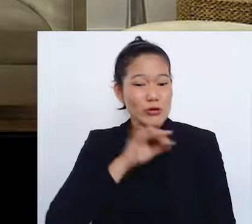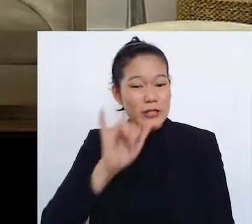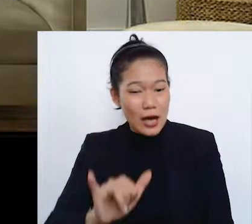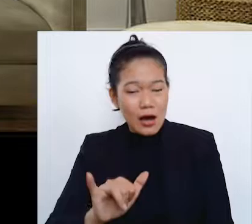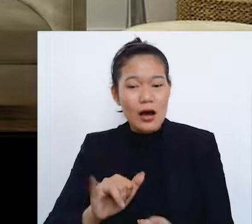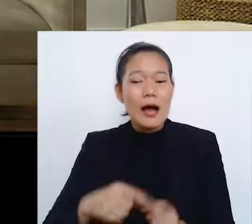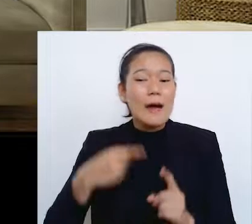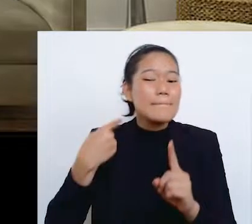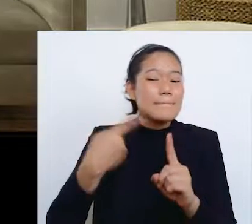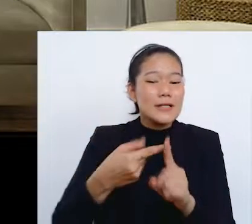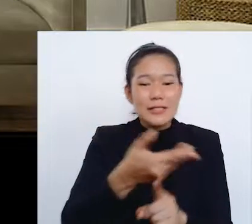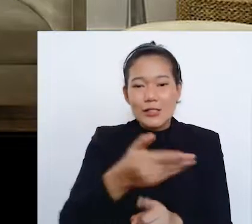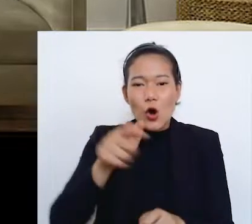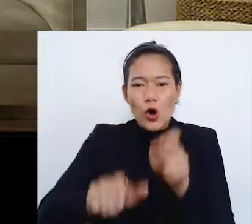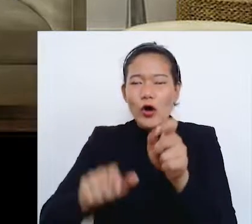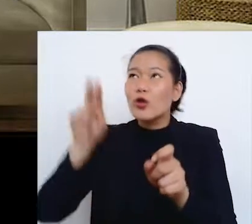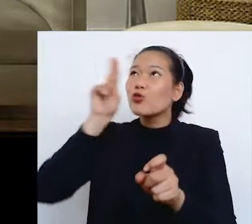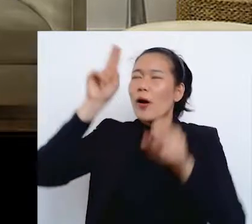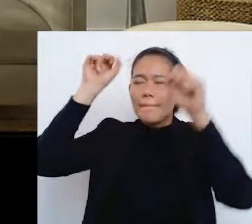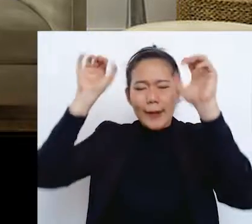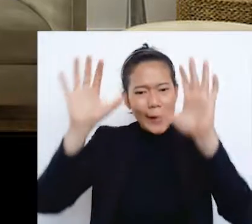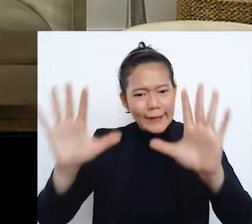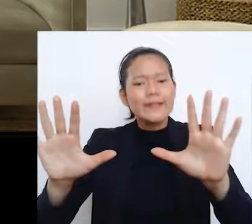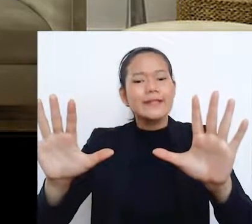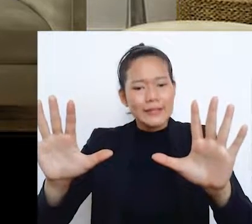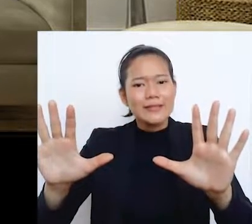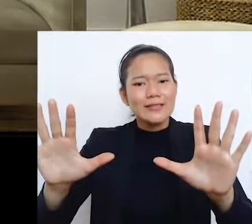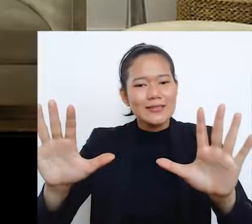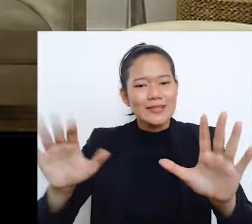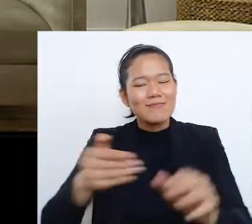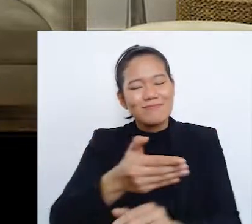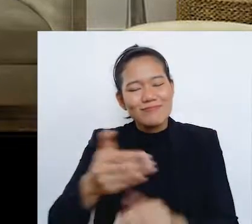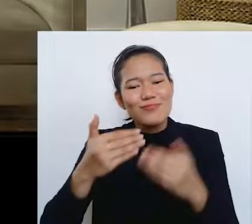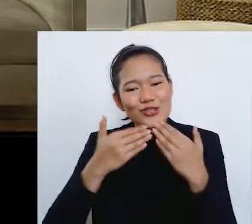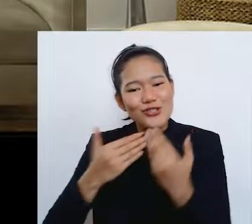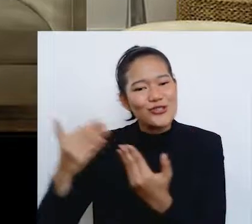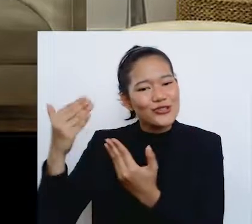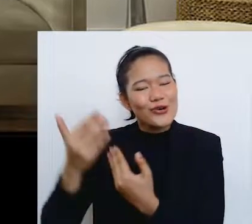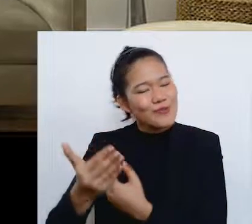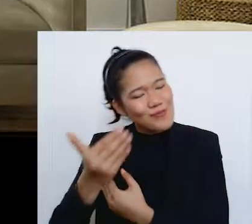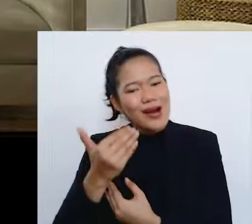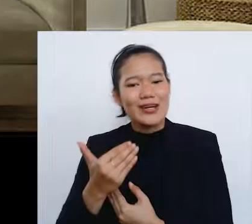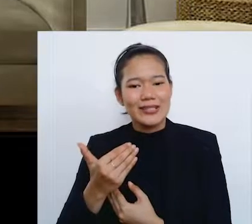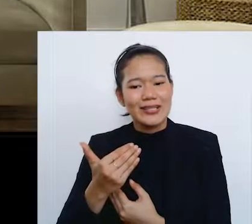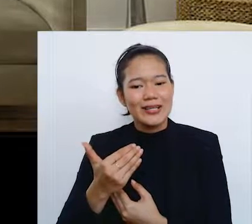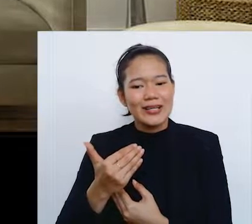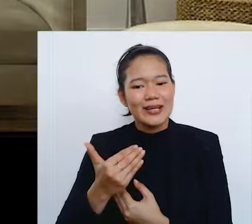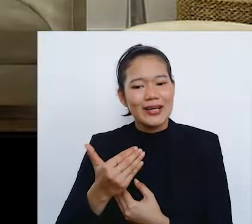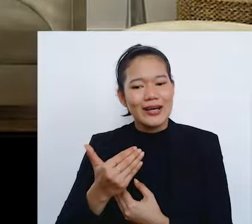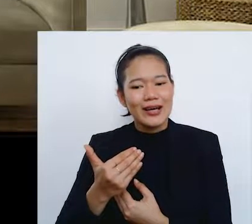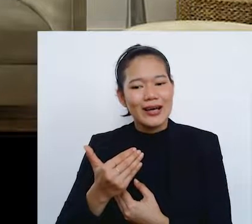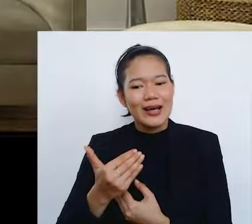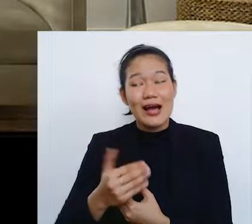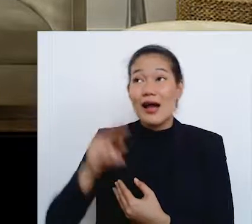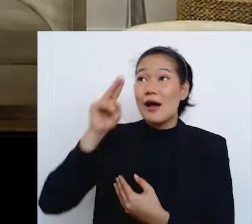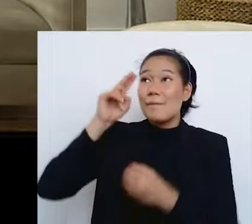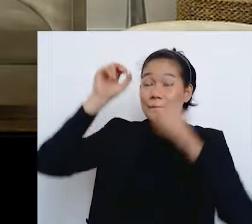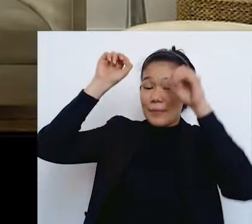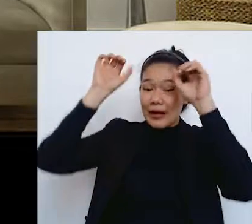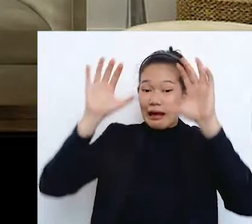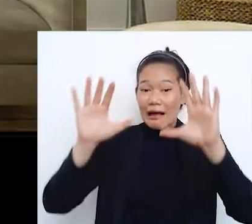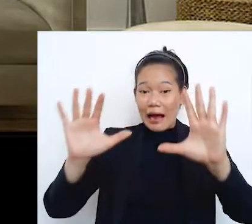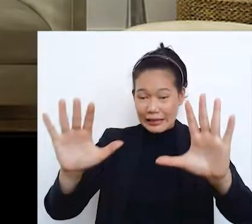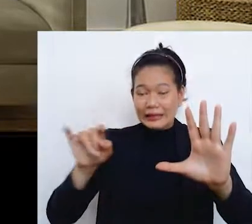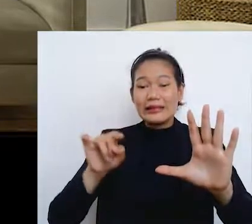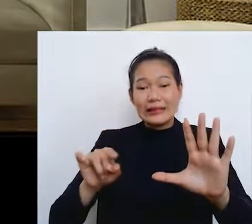beruntung, tetapi Anda adalah orang yang diberkati oleh Tuhan, bersyukurlah dan pergunakanlah